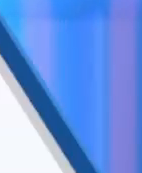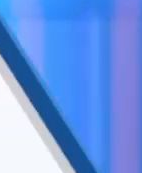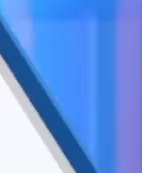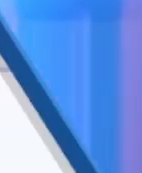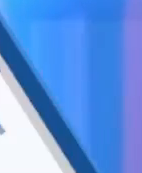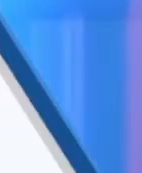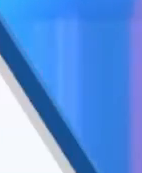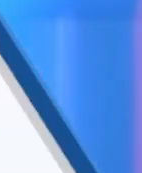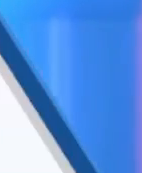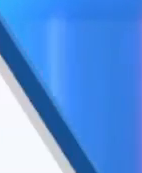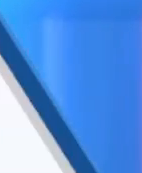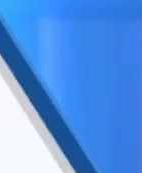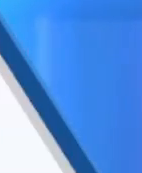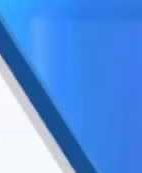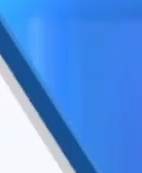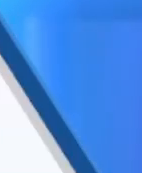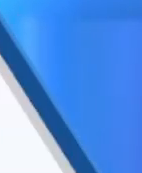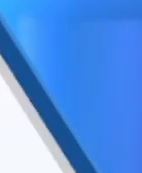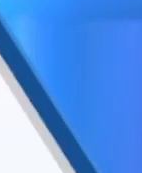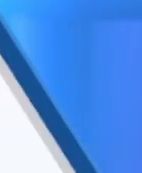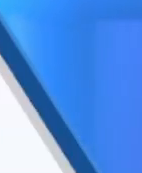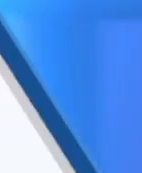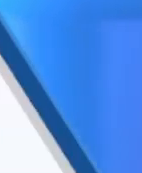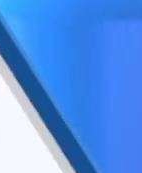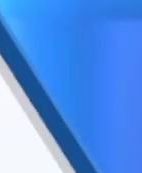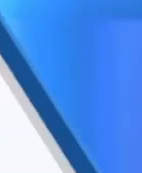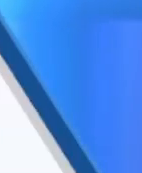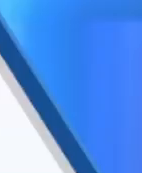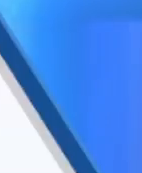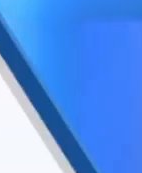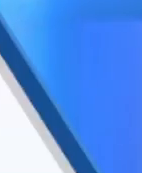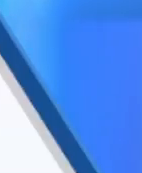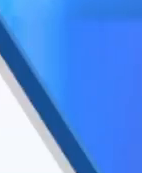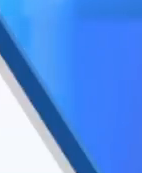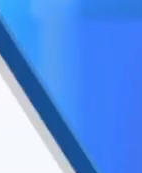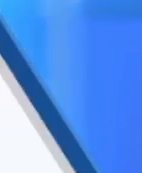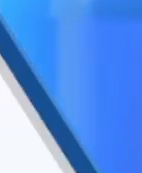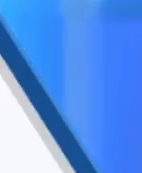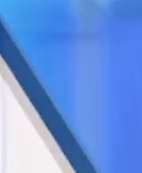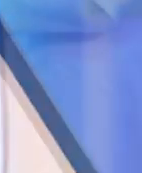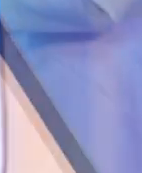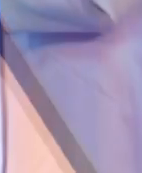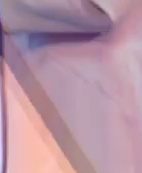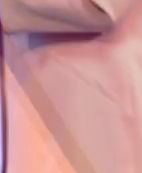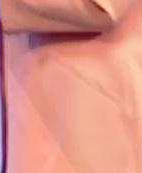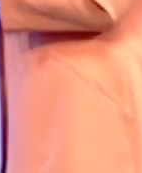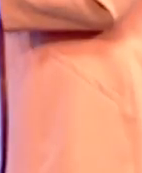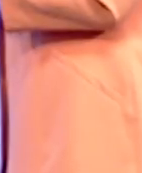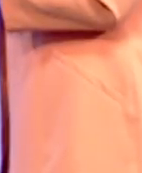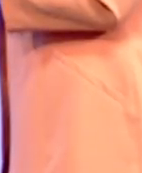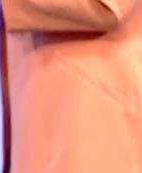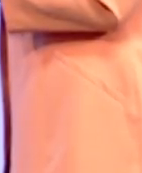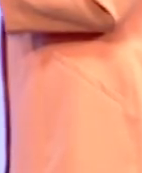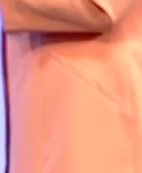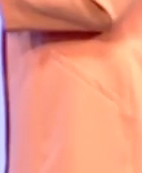ndijabana. Hari kandi Nsengimana Jerome. Nsengimana Jerome yagize ati bazagura komoka ku